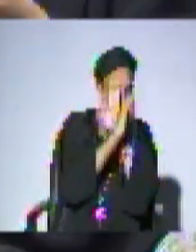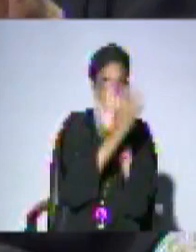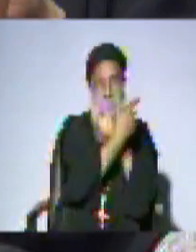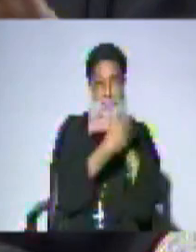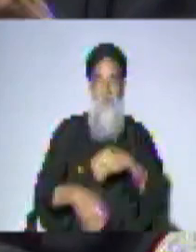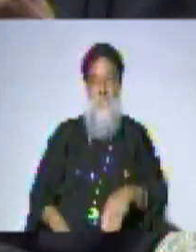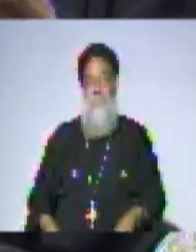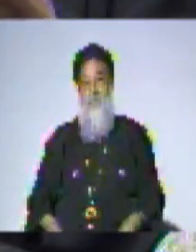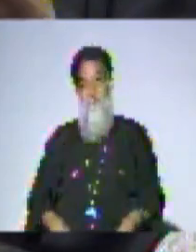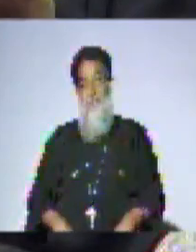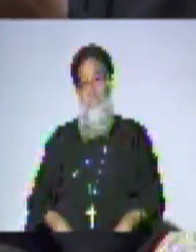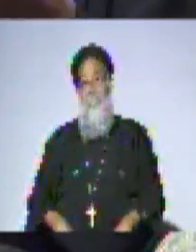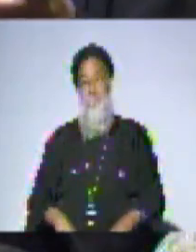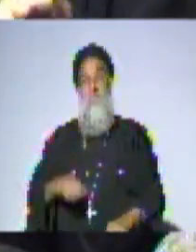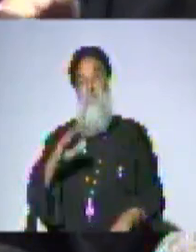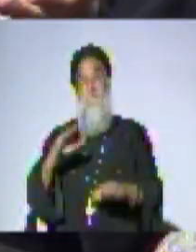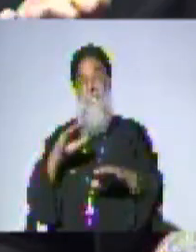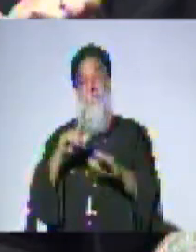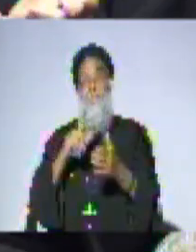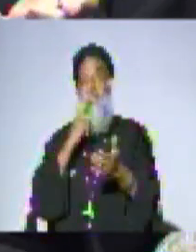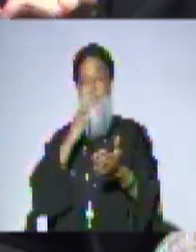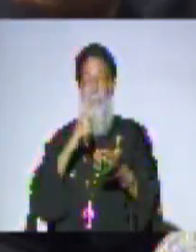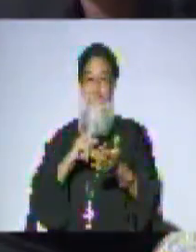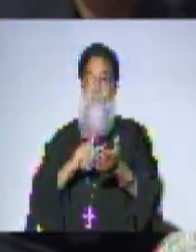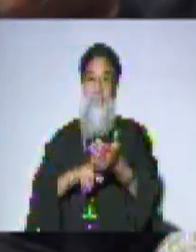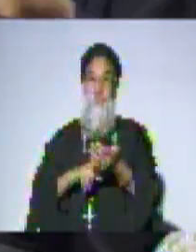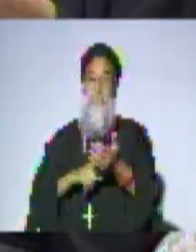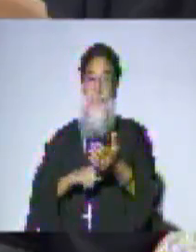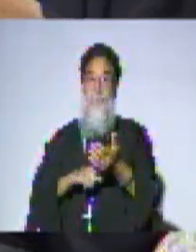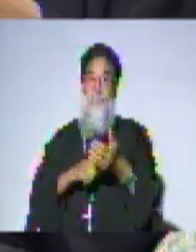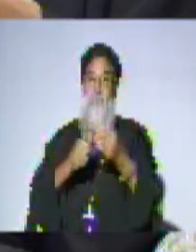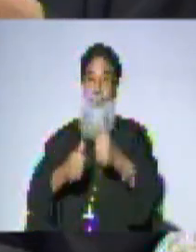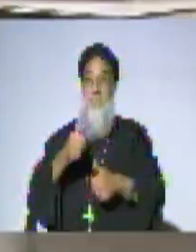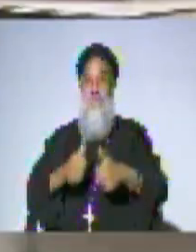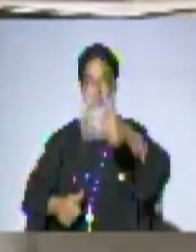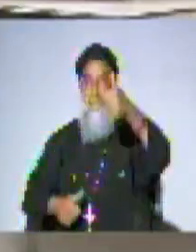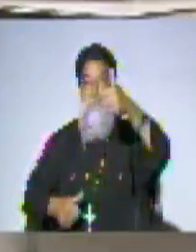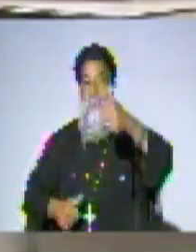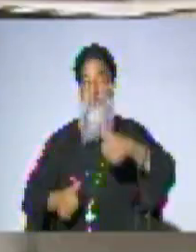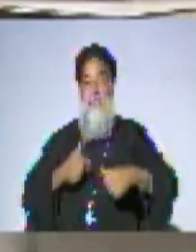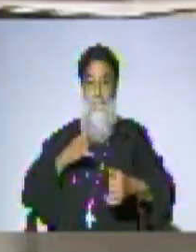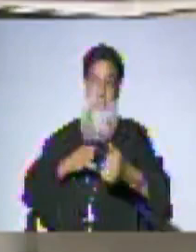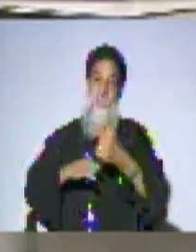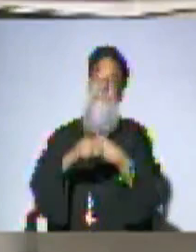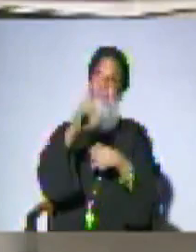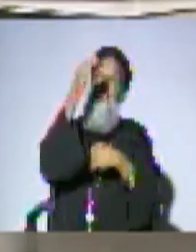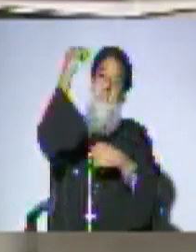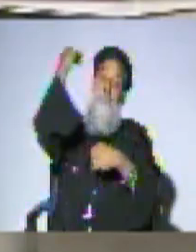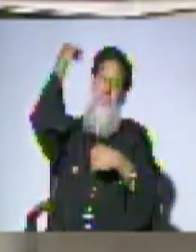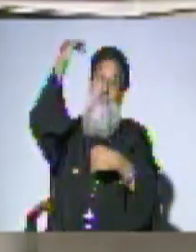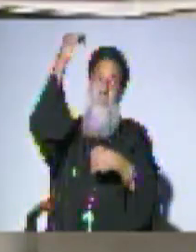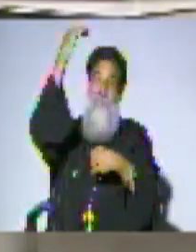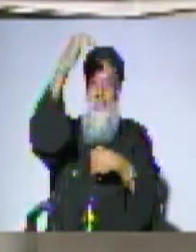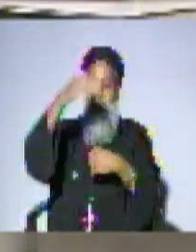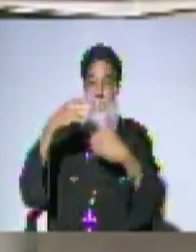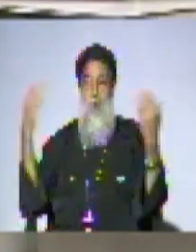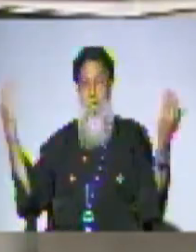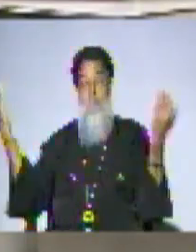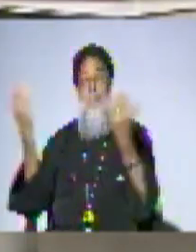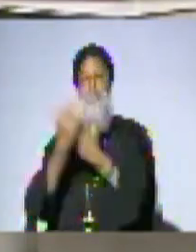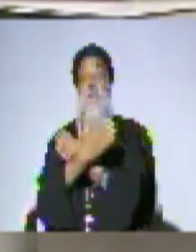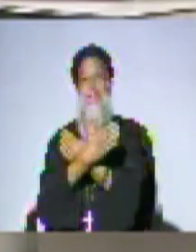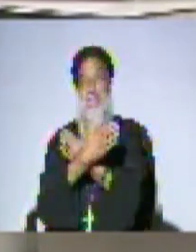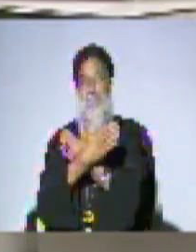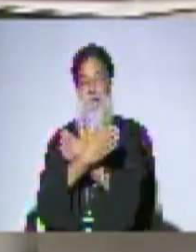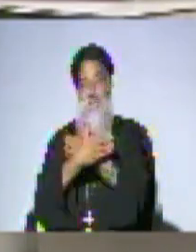يقول لك لكي أجد أجرة الوكيل الأمين الحكيم في الخيرات الأبدية. جميلة قوي فكرة الوكيل،